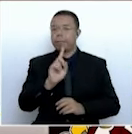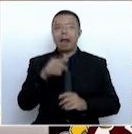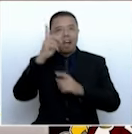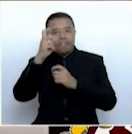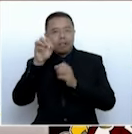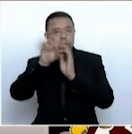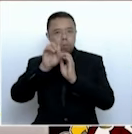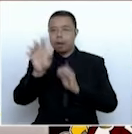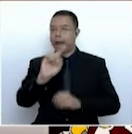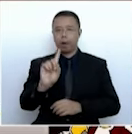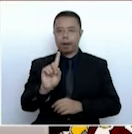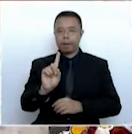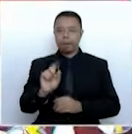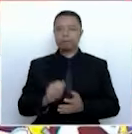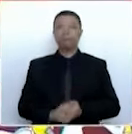flashlight.